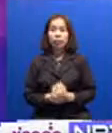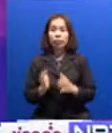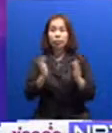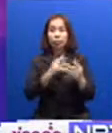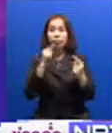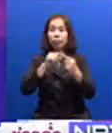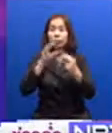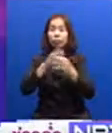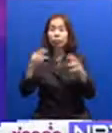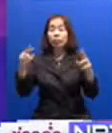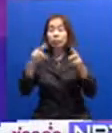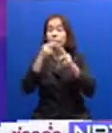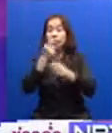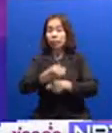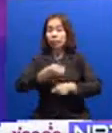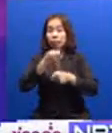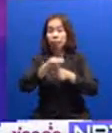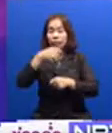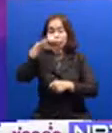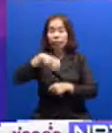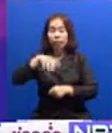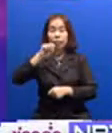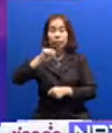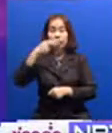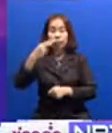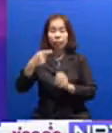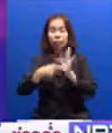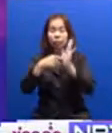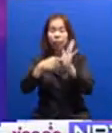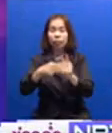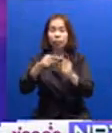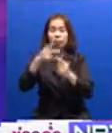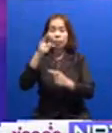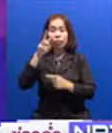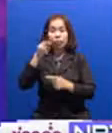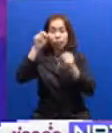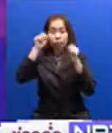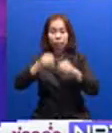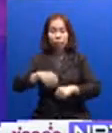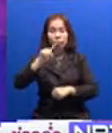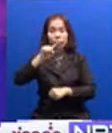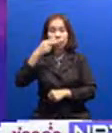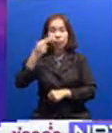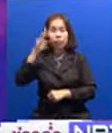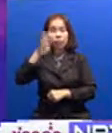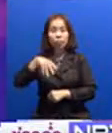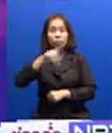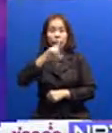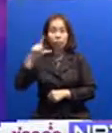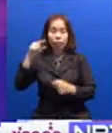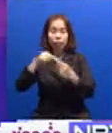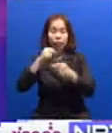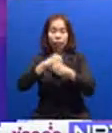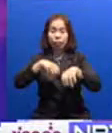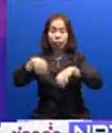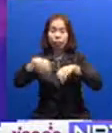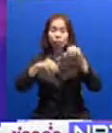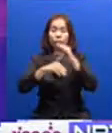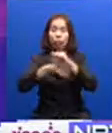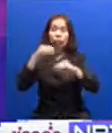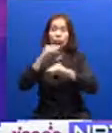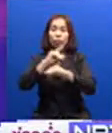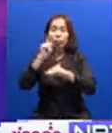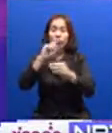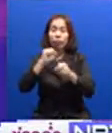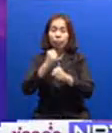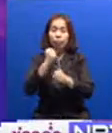ทางด่างกระท่วงแระเวลธ์และสหากรณ็ skirts squared ระม. อันุมัิกประมาณ 14,000 ลานบาทเพื่ดำเนินโงการปรับโครงสร้างการ